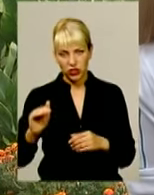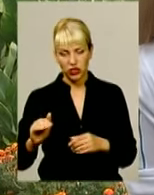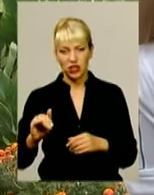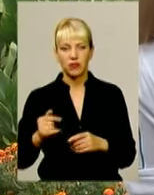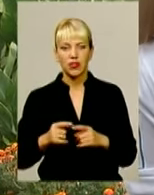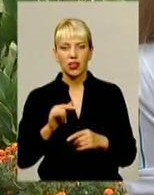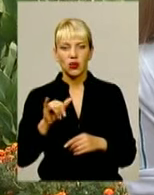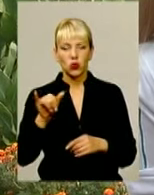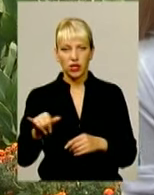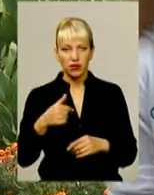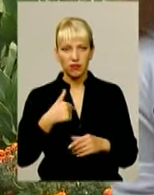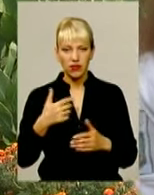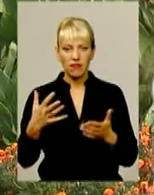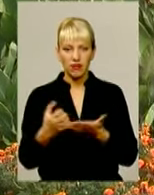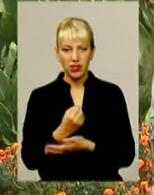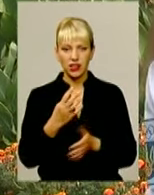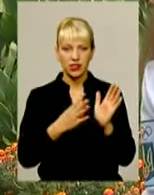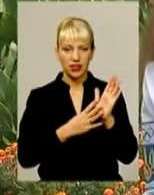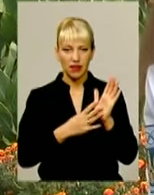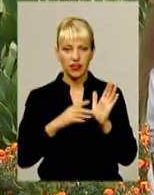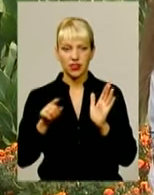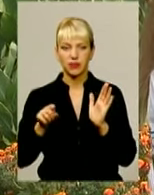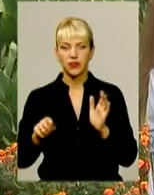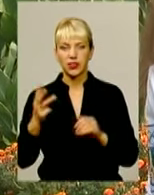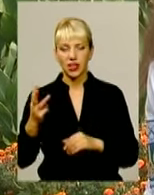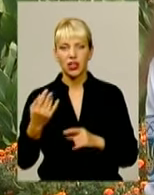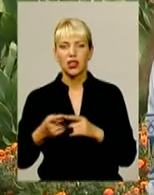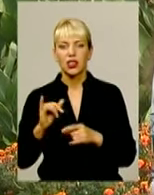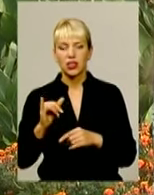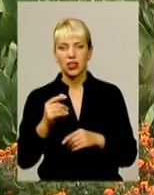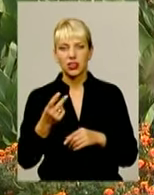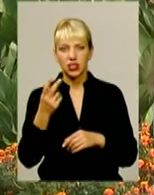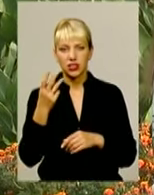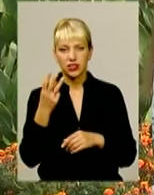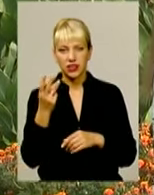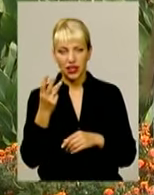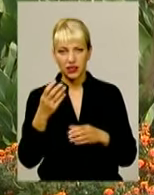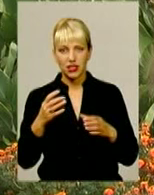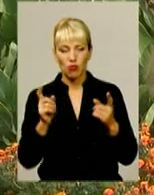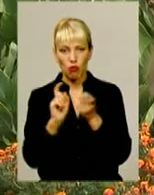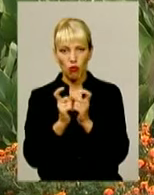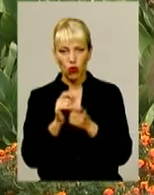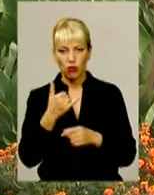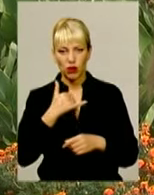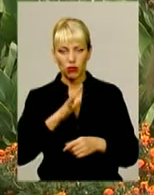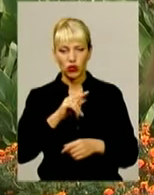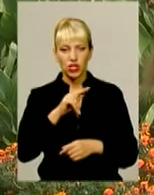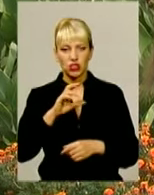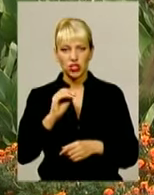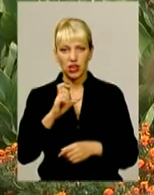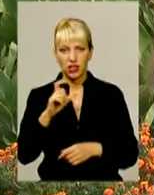тому я в неї виграла 9-3. Цей бой був найскладніший. Другий, третій бой у мене був з Чешкою,